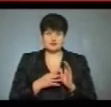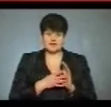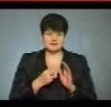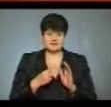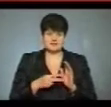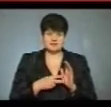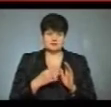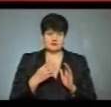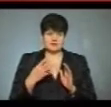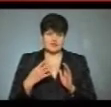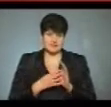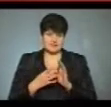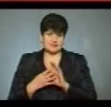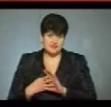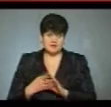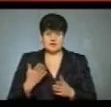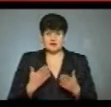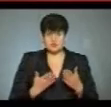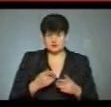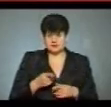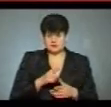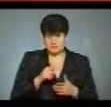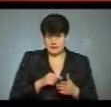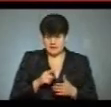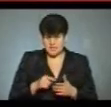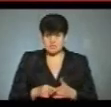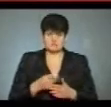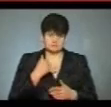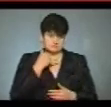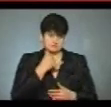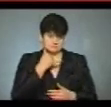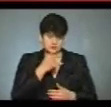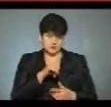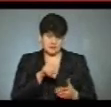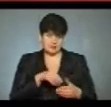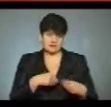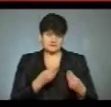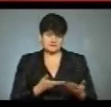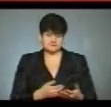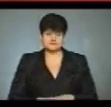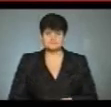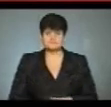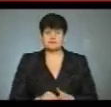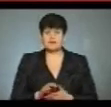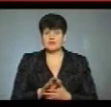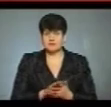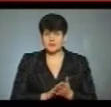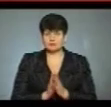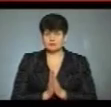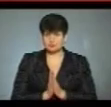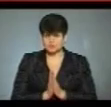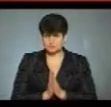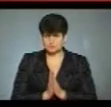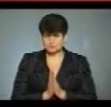098-49-27-499. Я прошу вивести його на екран. Якщо у вас буде запитання до нашого спікера, будь ласка, телефонуйте та ставте запитання. І далі прошу вивести